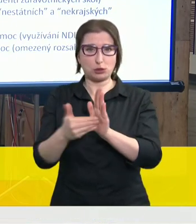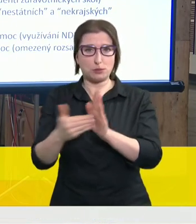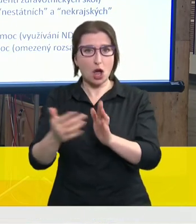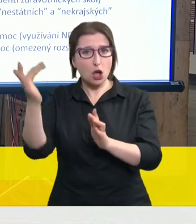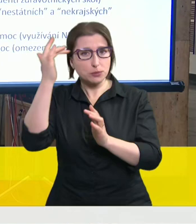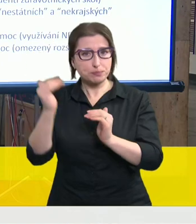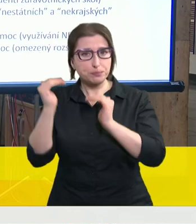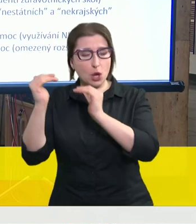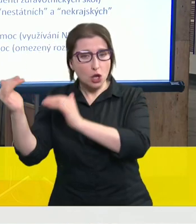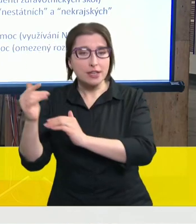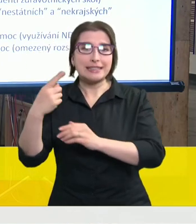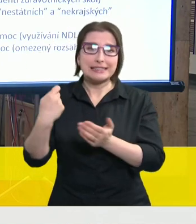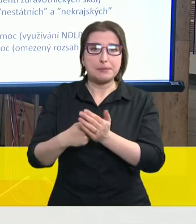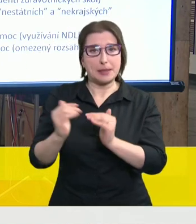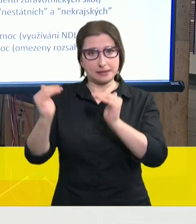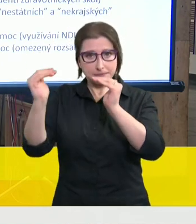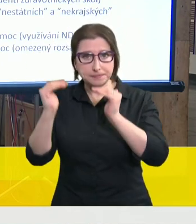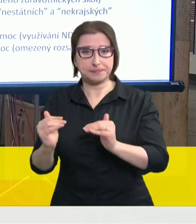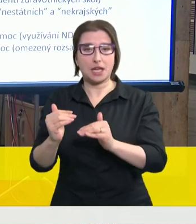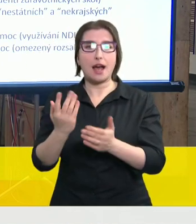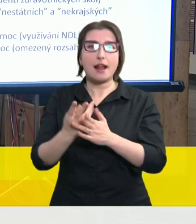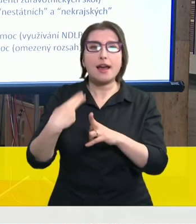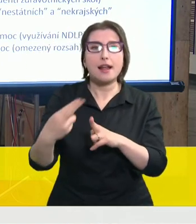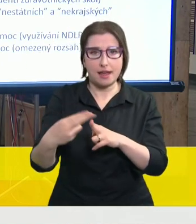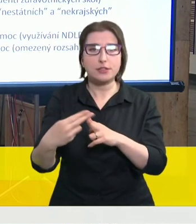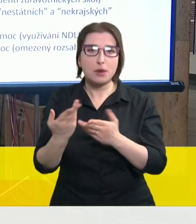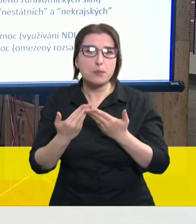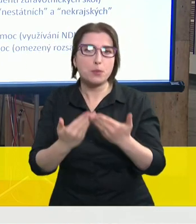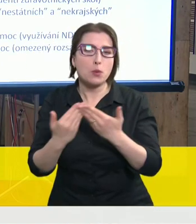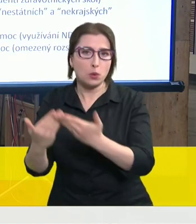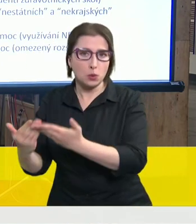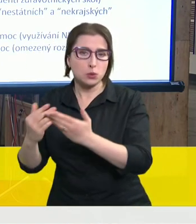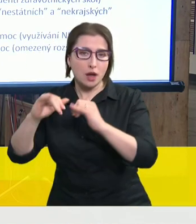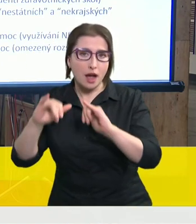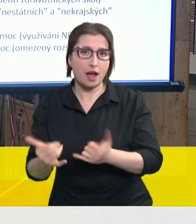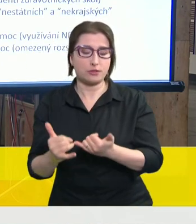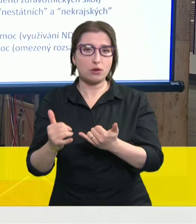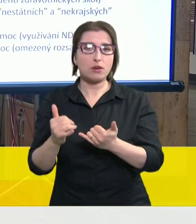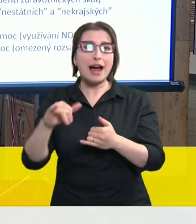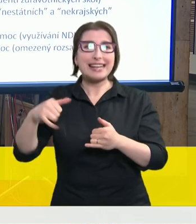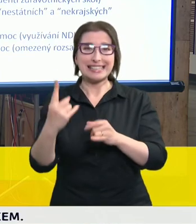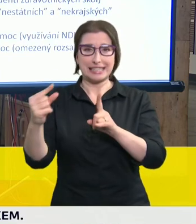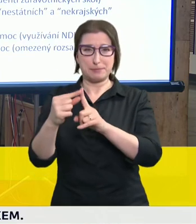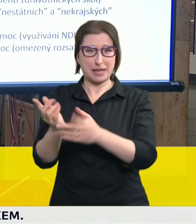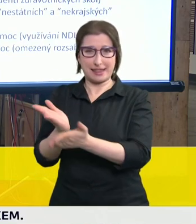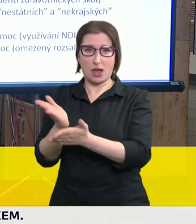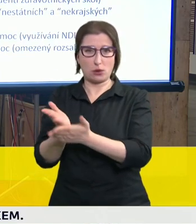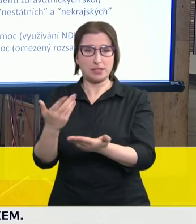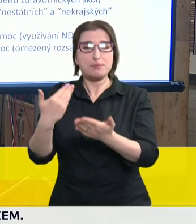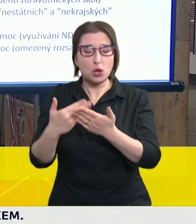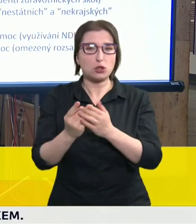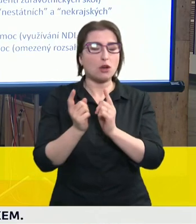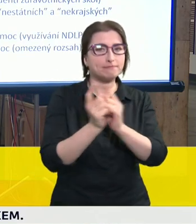hlediska kvalifikace nám neumožní naplňovat standardy poskytování intenzivní péče. V tuto chvíli jednáme zejména